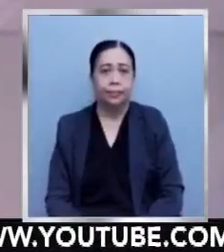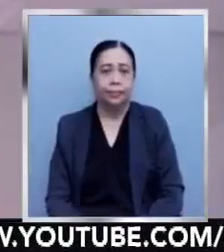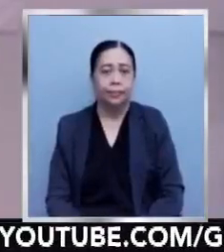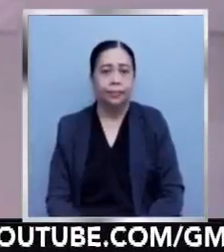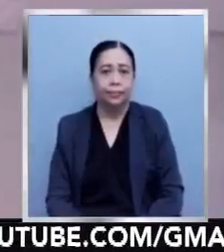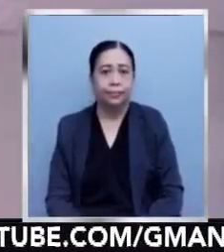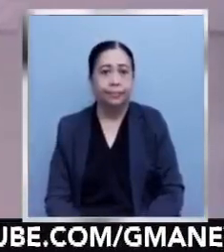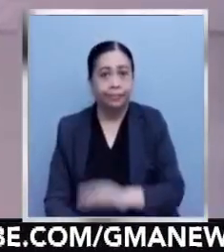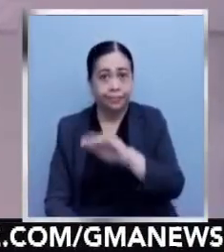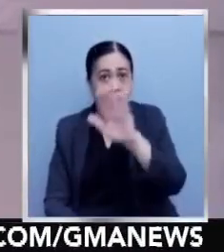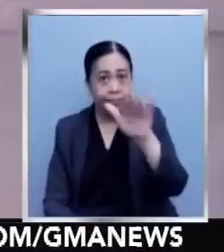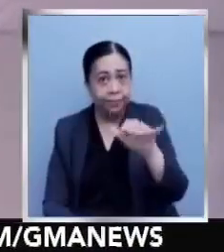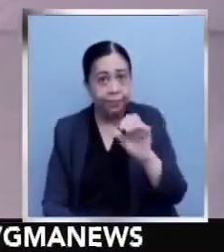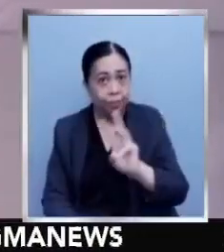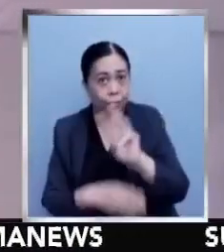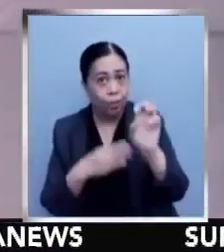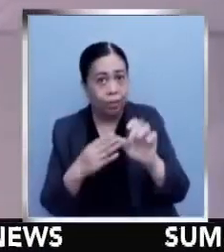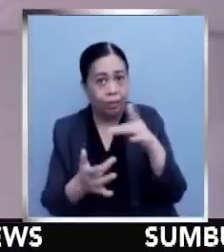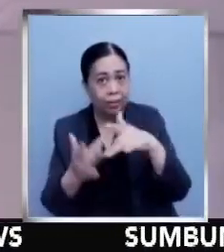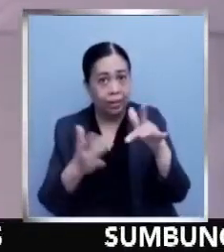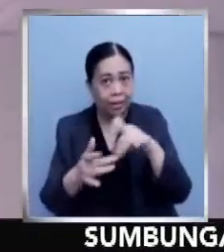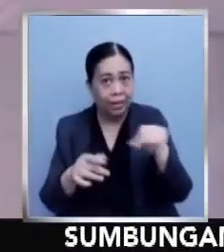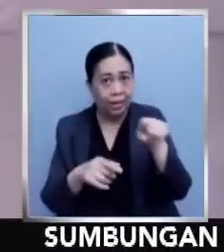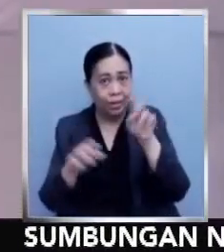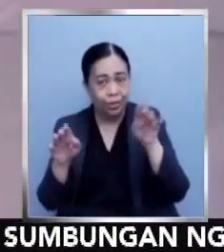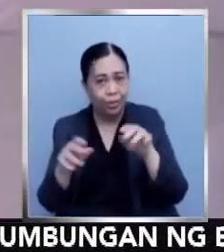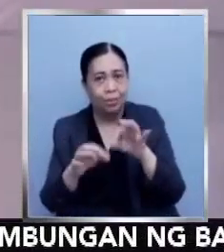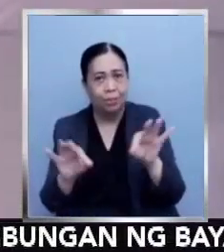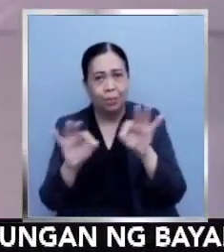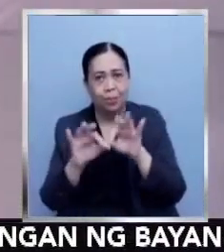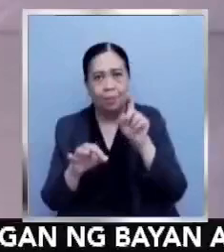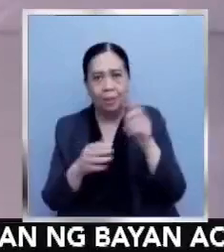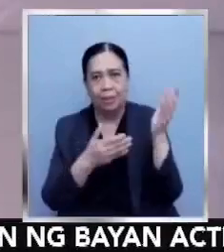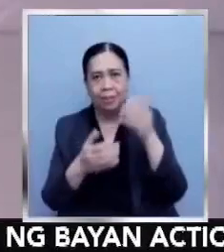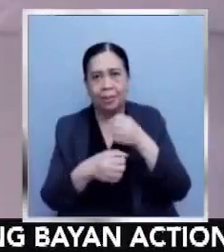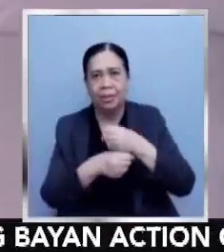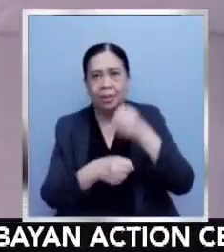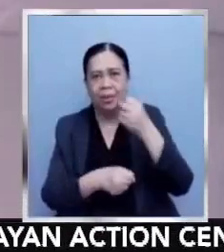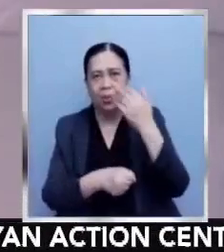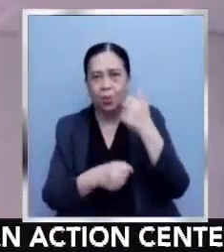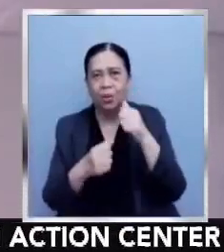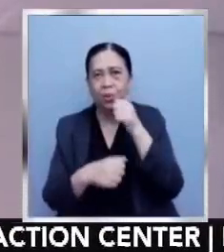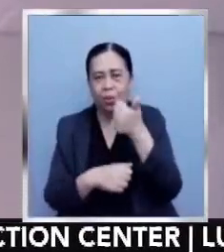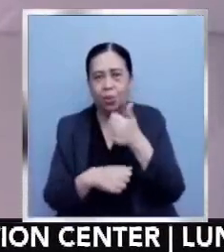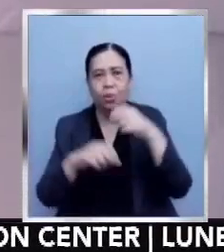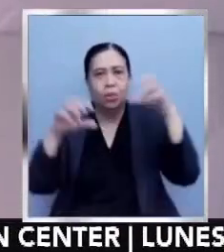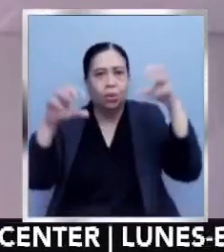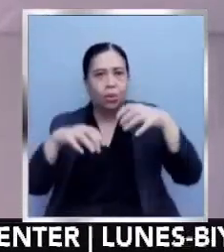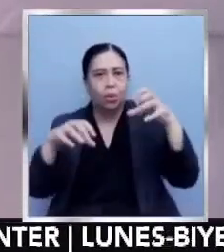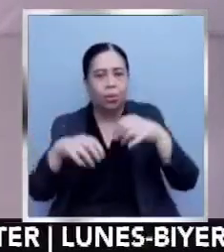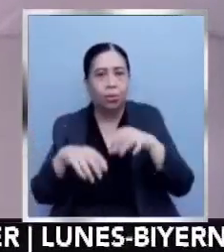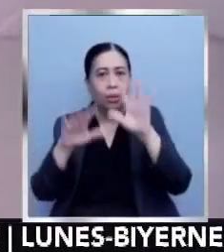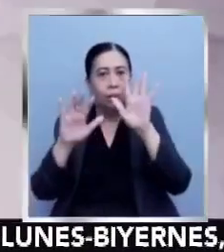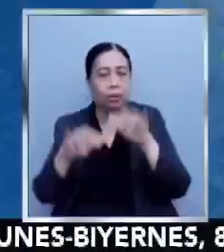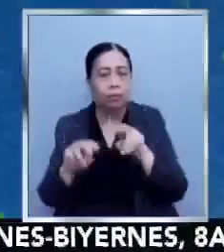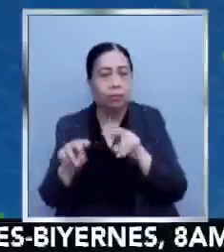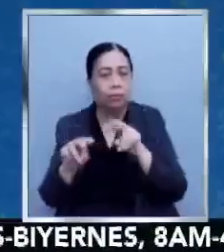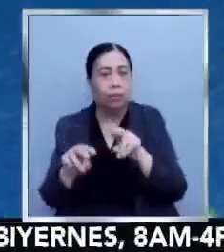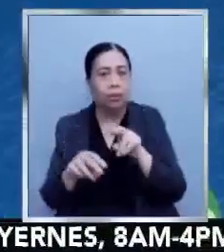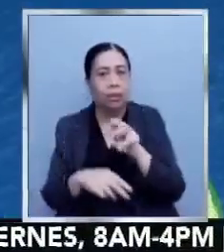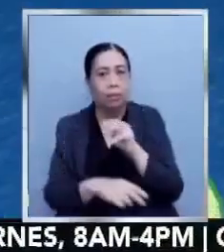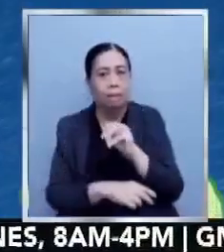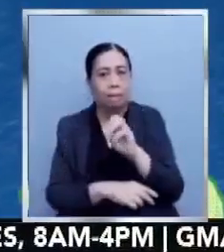Mga kapuso, kung may weekend gala kayo, siguraduhin may dalang payong dahil magiging maulan bukas. Base sa rainfall forecast ng Metro Weather umaga pa